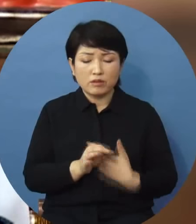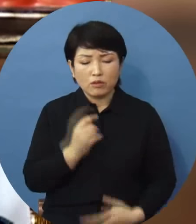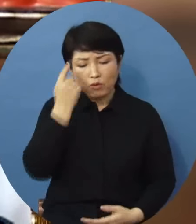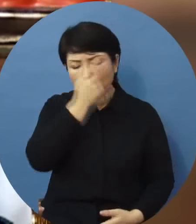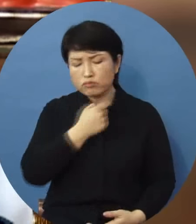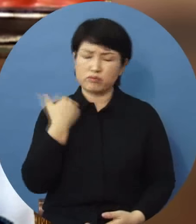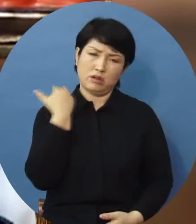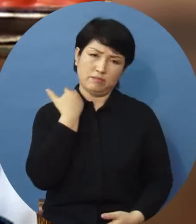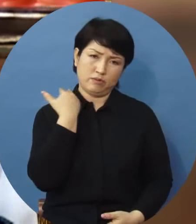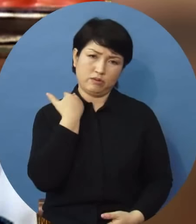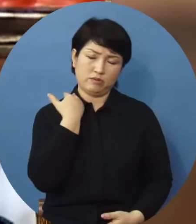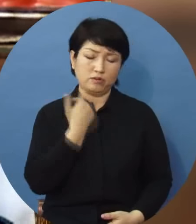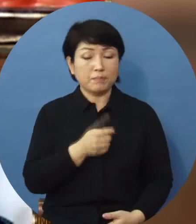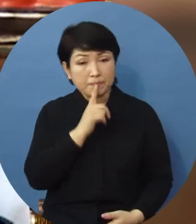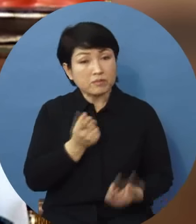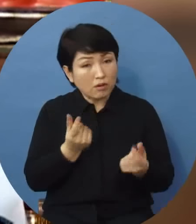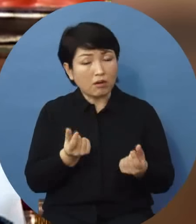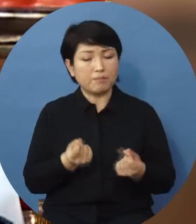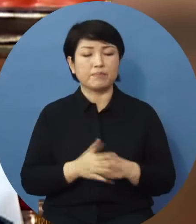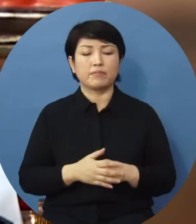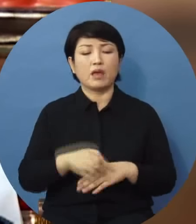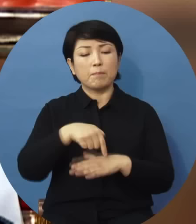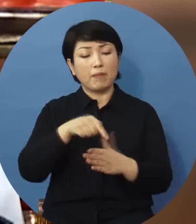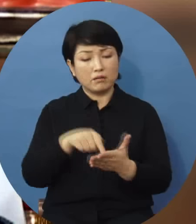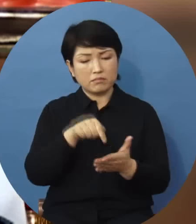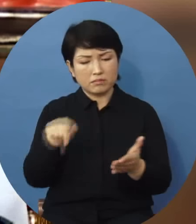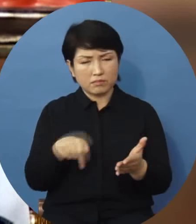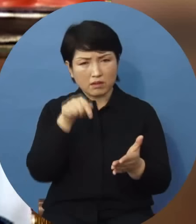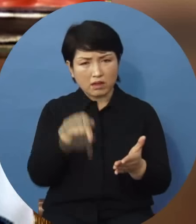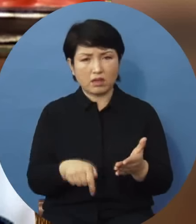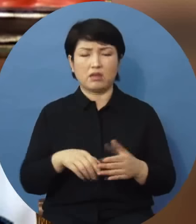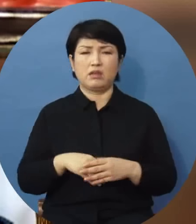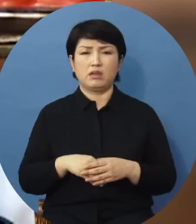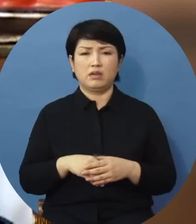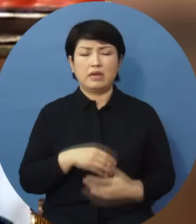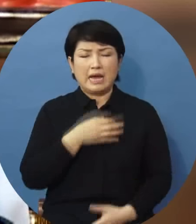얼굴이 비치지 않는다. 그처럼 우리들 마음속에